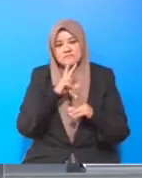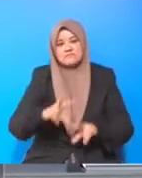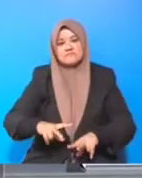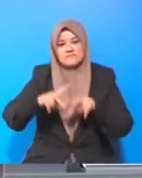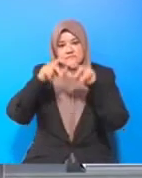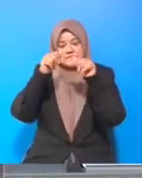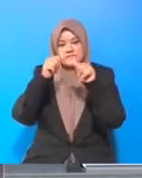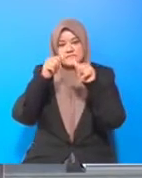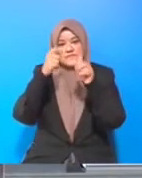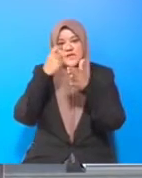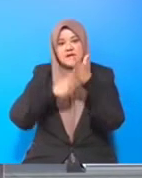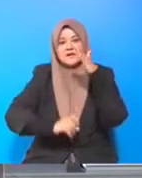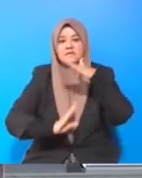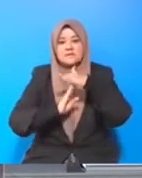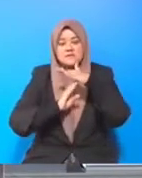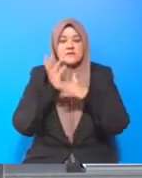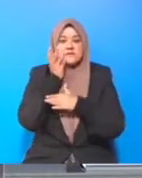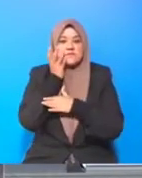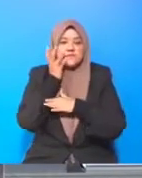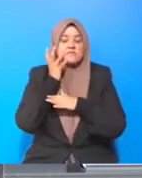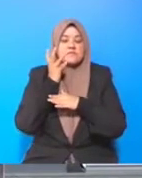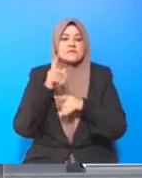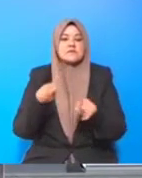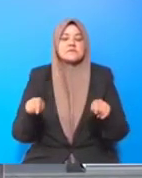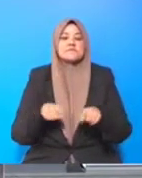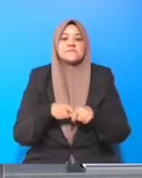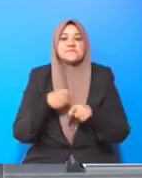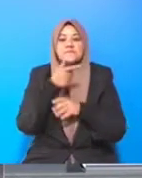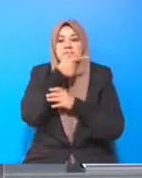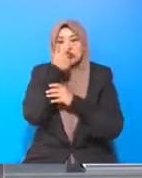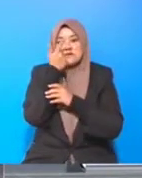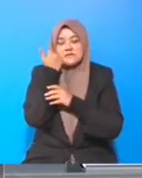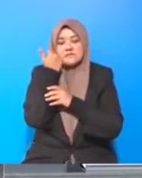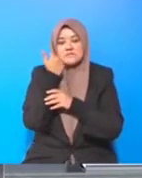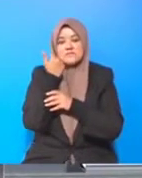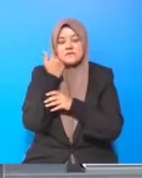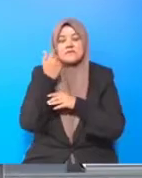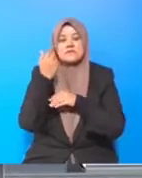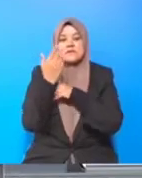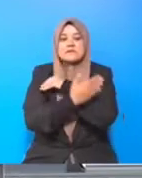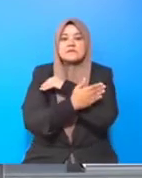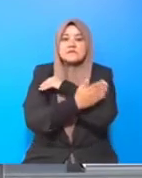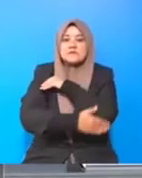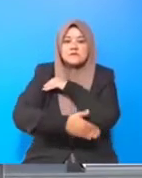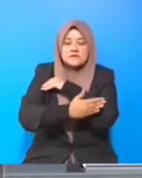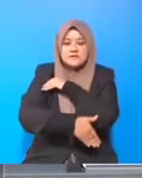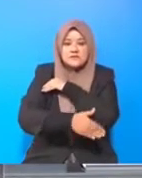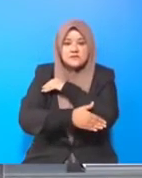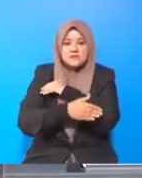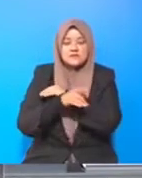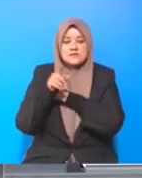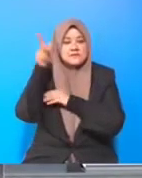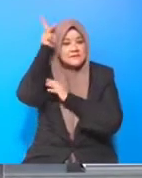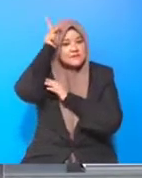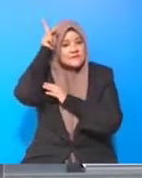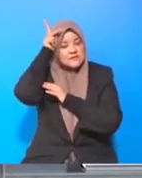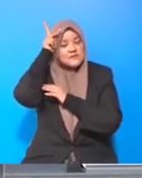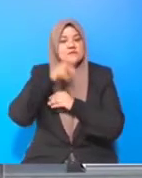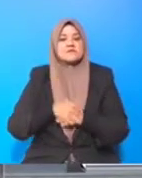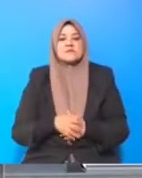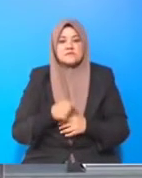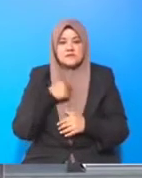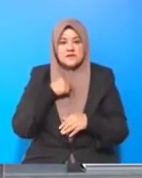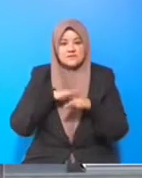menaikkan harga cycling bertepatan ini kerana antara negeri yang hormat sendiri Kelantan